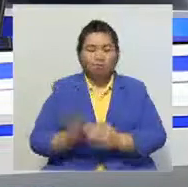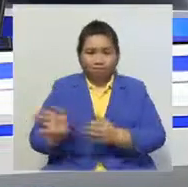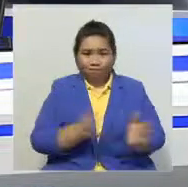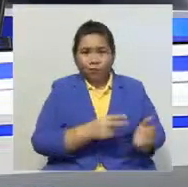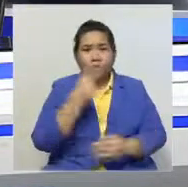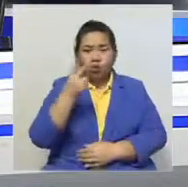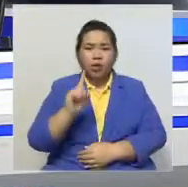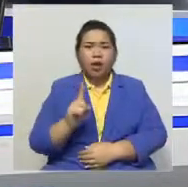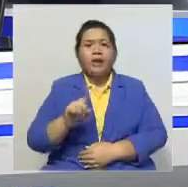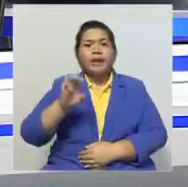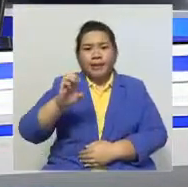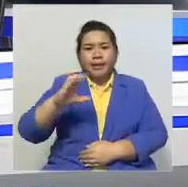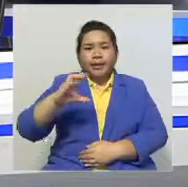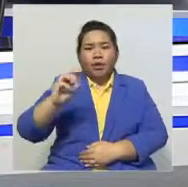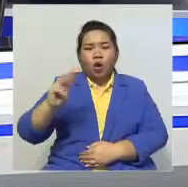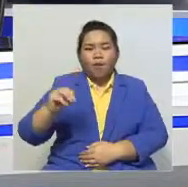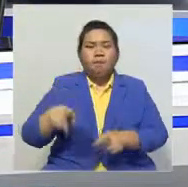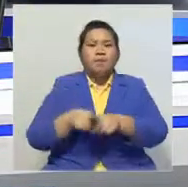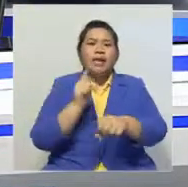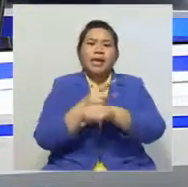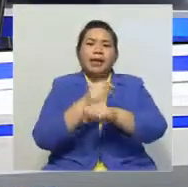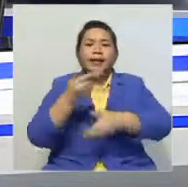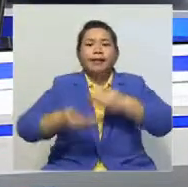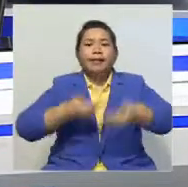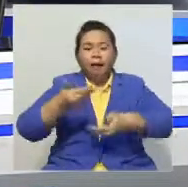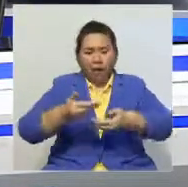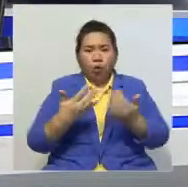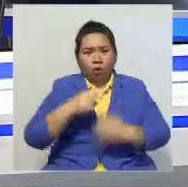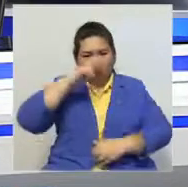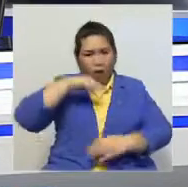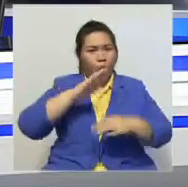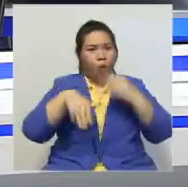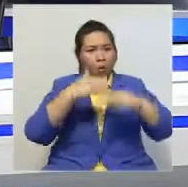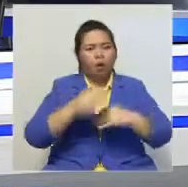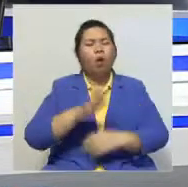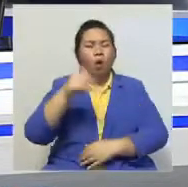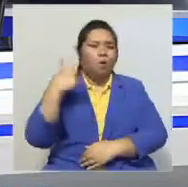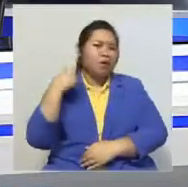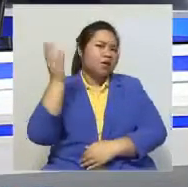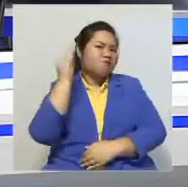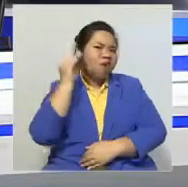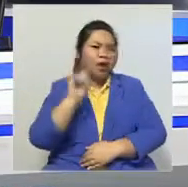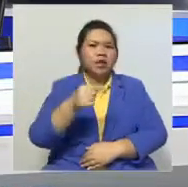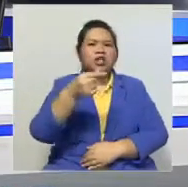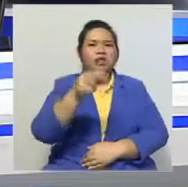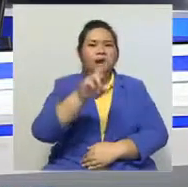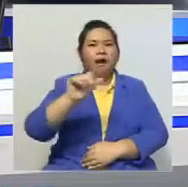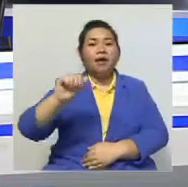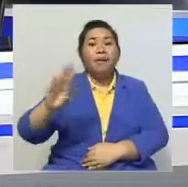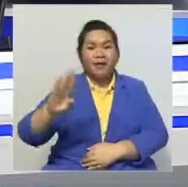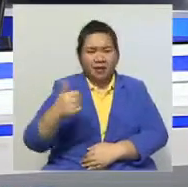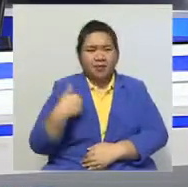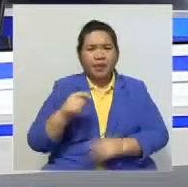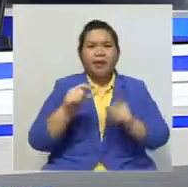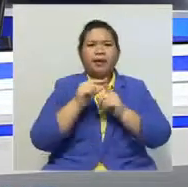มาดูเรื่องของธุรกิจอีคอมเมิร์ซกันบ้างตอนนี้กำลังเติบโตในประเทศไทยหลายคนได้ยินแล้วก็คุ้นหูกันดีกับ Grab Grab เนี่ยเราเคยได้